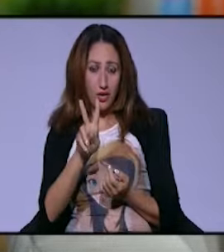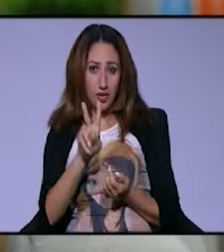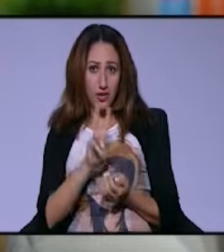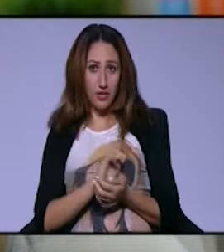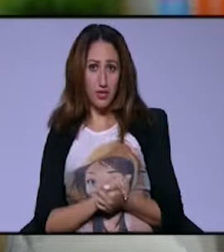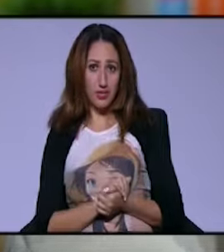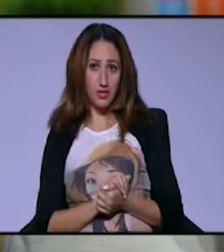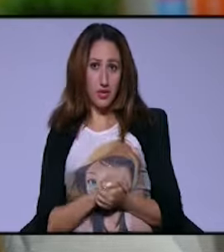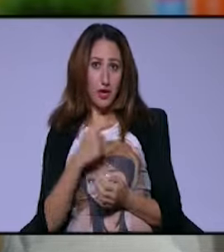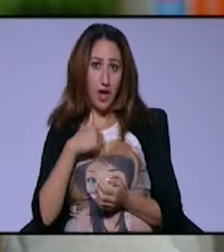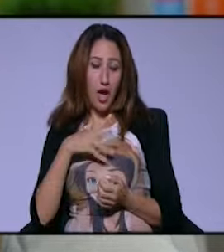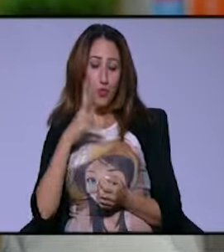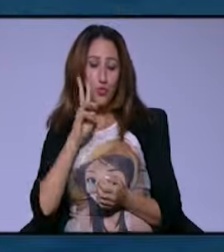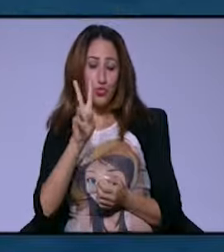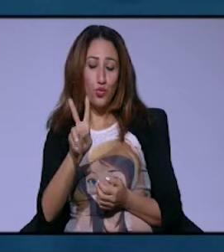لأراك